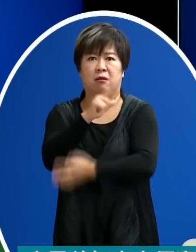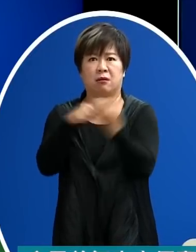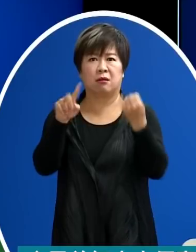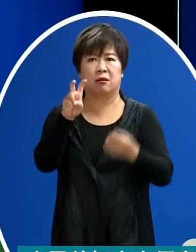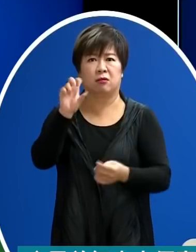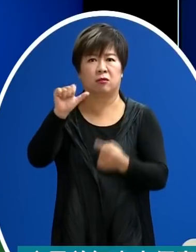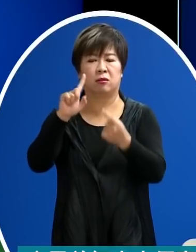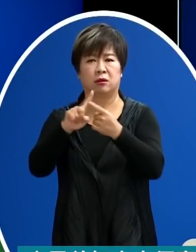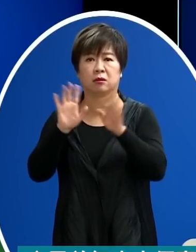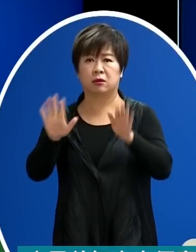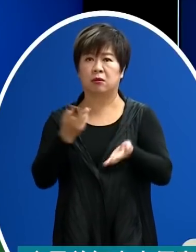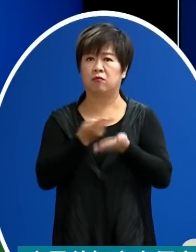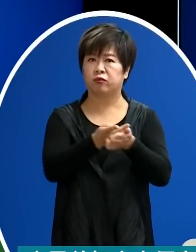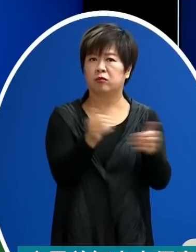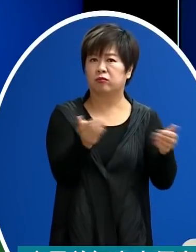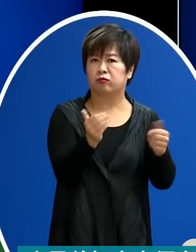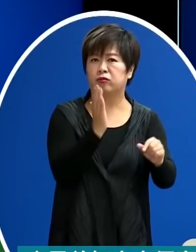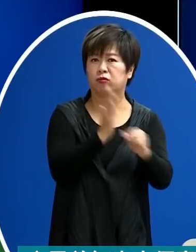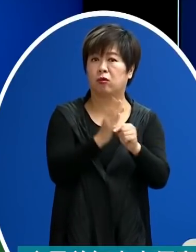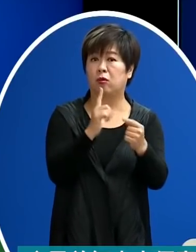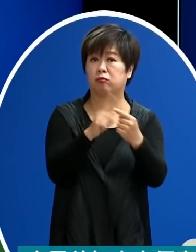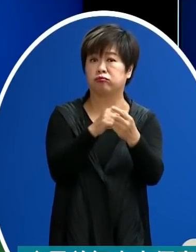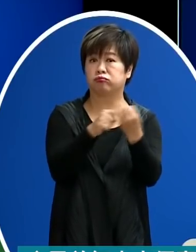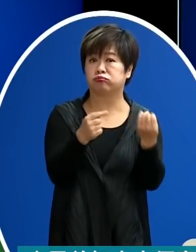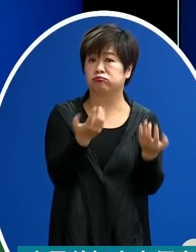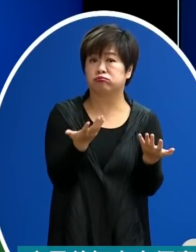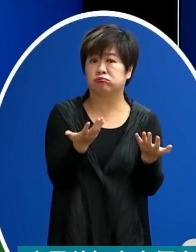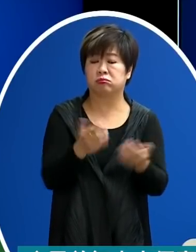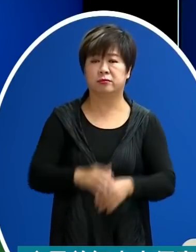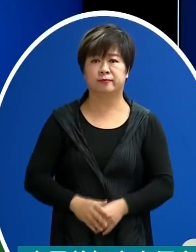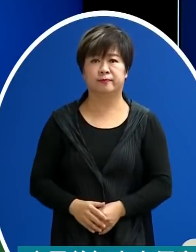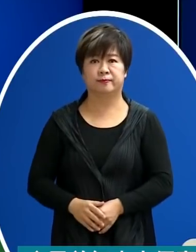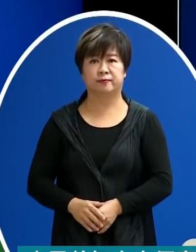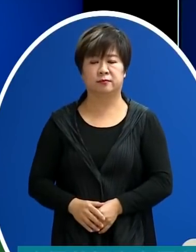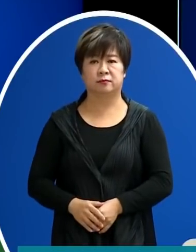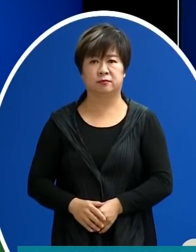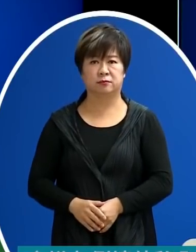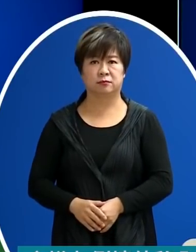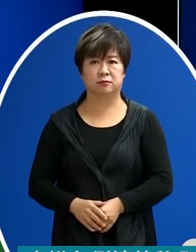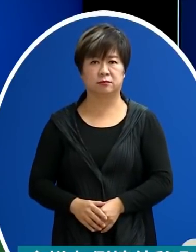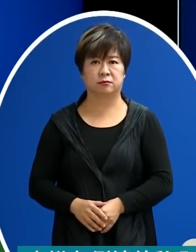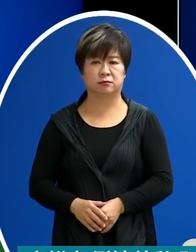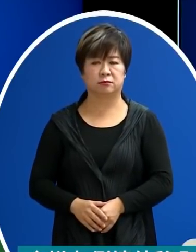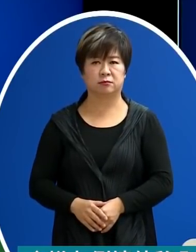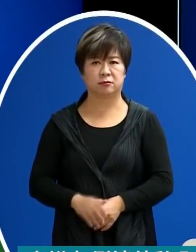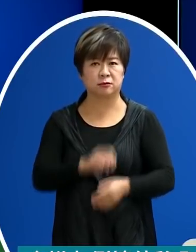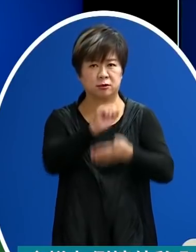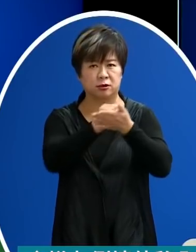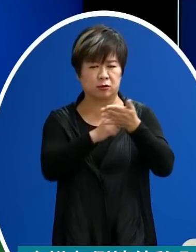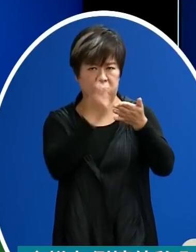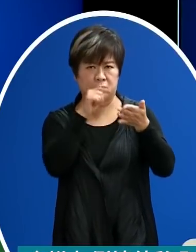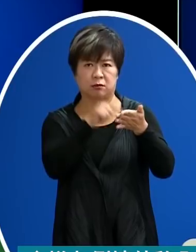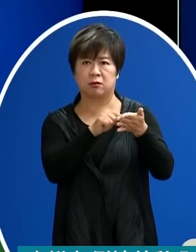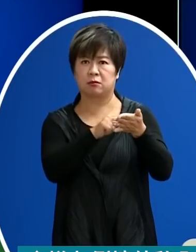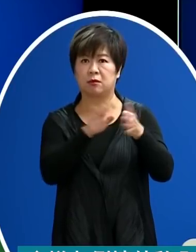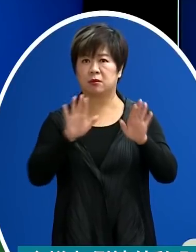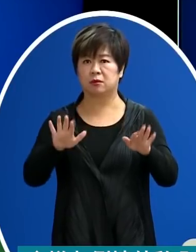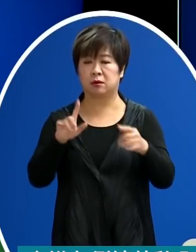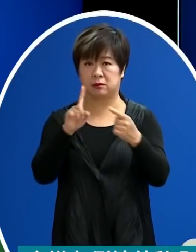人在住院？总共，那他们的状况怎么样？ 我最后掌握是11名，那罗副你们